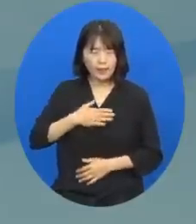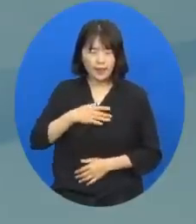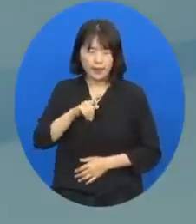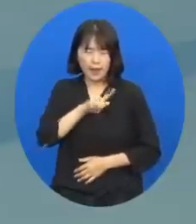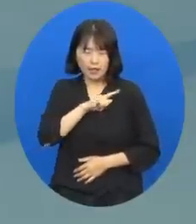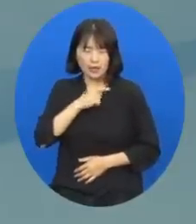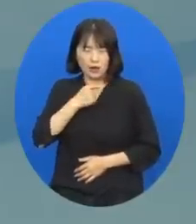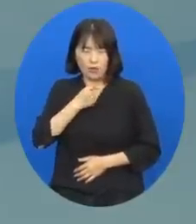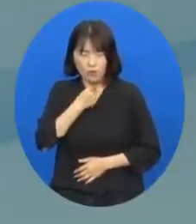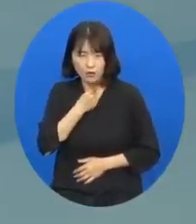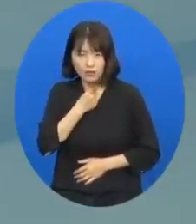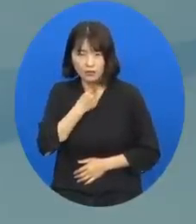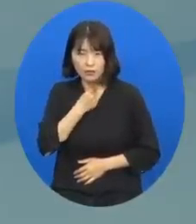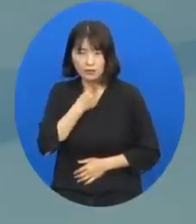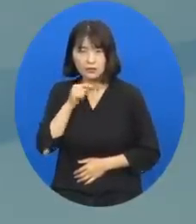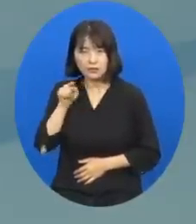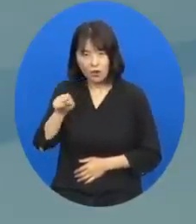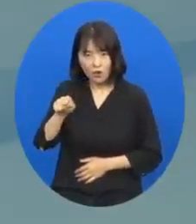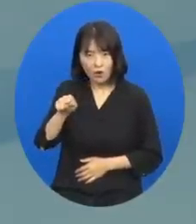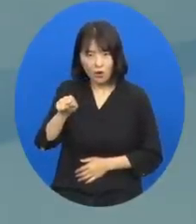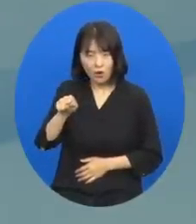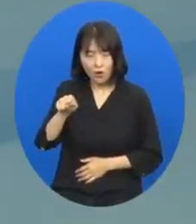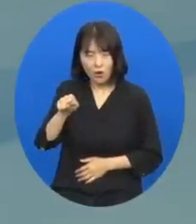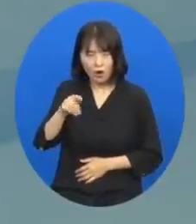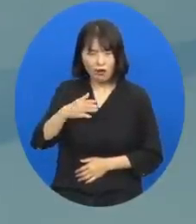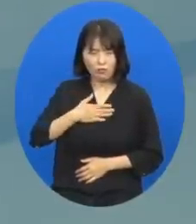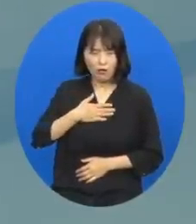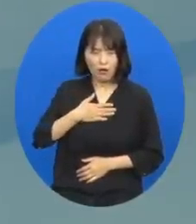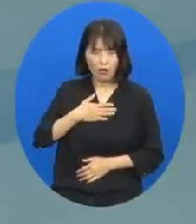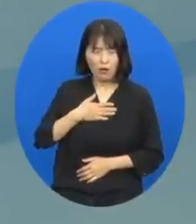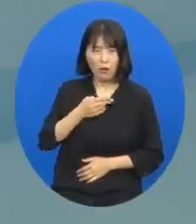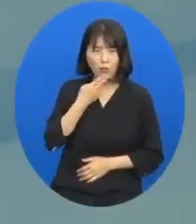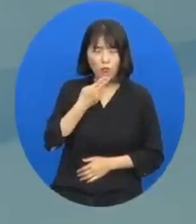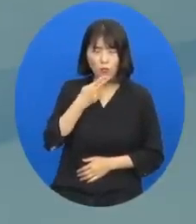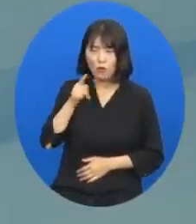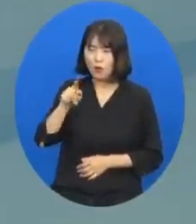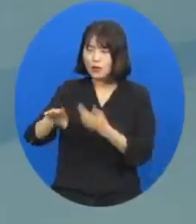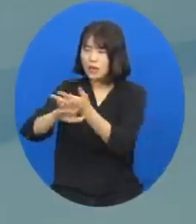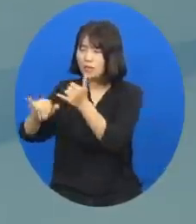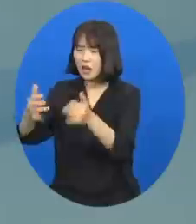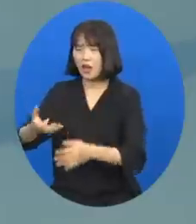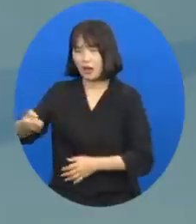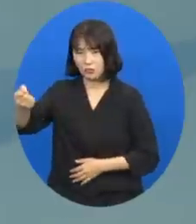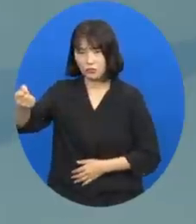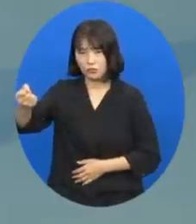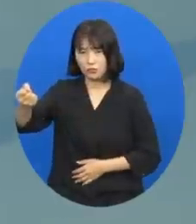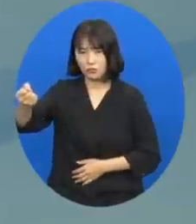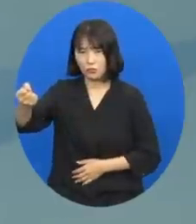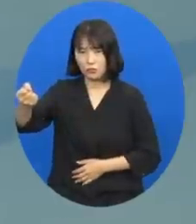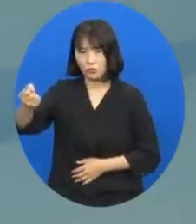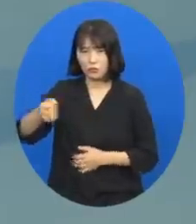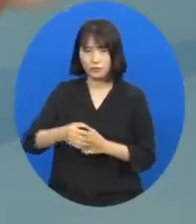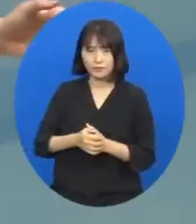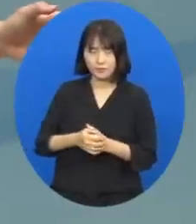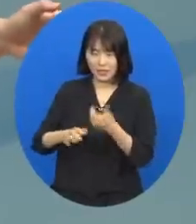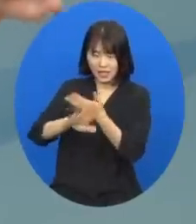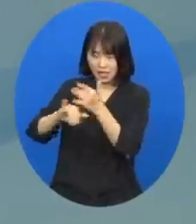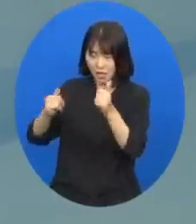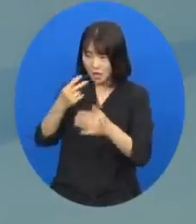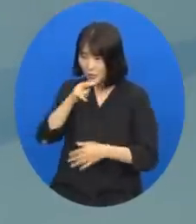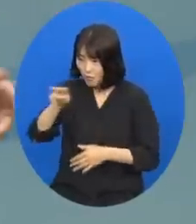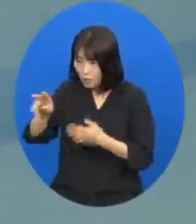난 그를 원하는데 나에게 지금 없고 그 사람이 것을 갖고 있다는 거예요 그래서 그 시계는 대상을 보면 내가